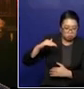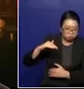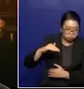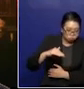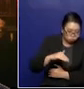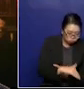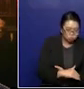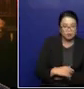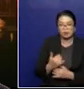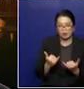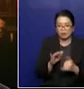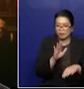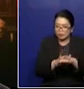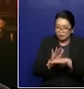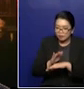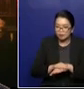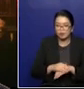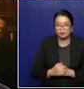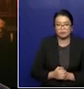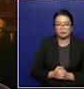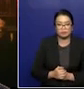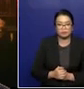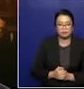ร็วๆนี้ฮะไปดูแผ่นต่อไปครับ